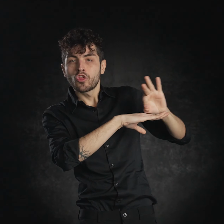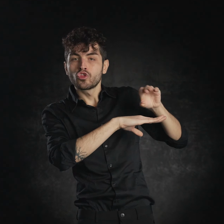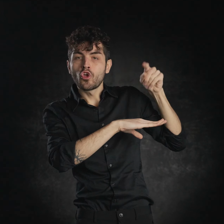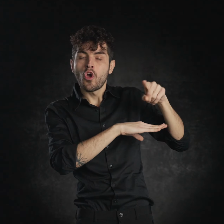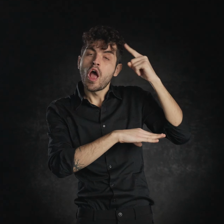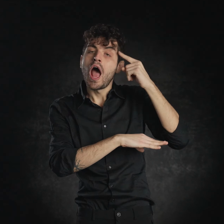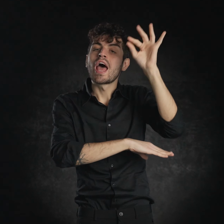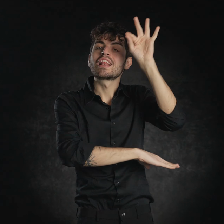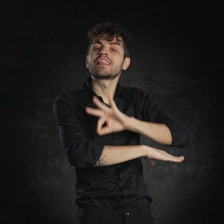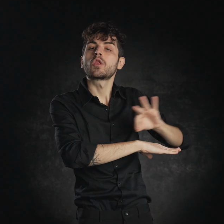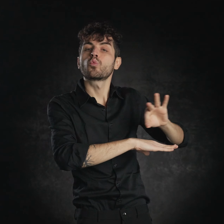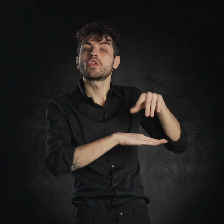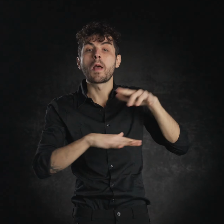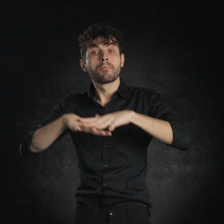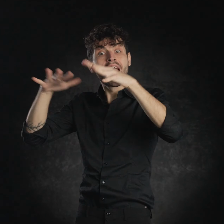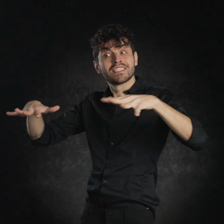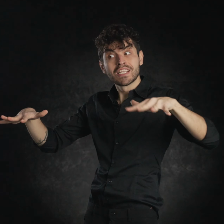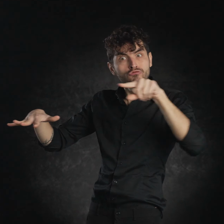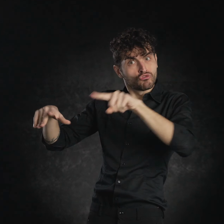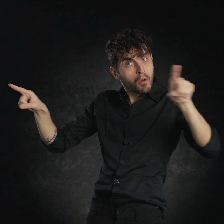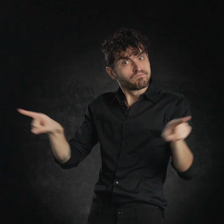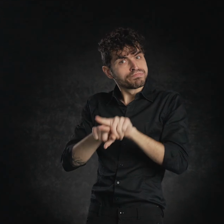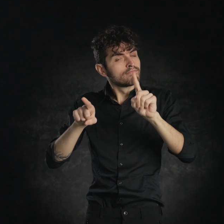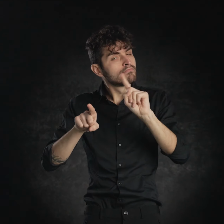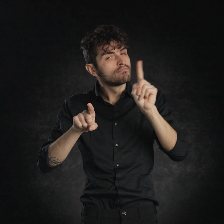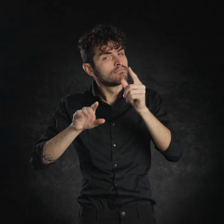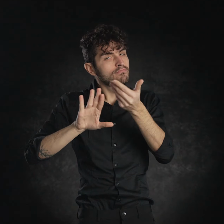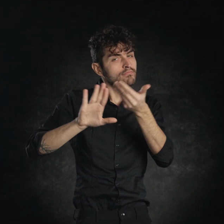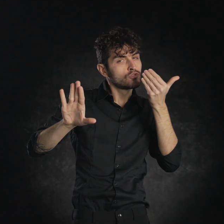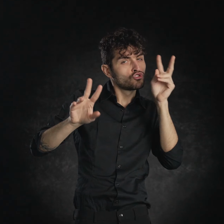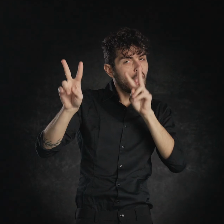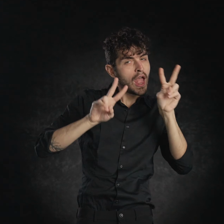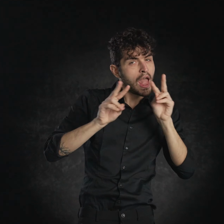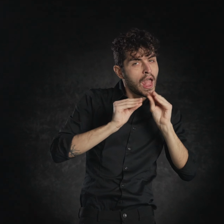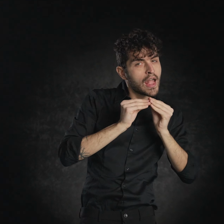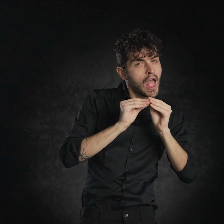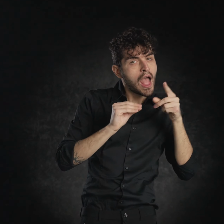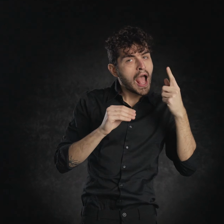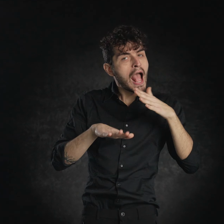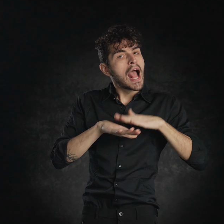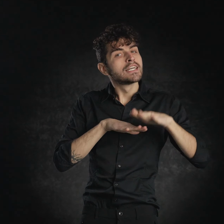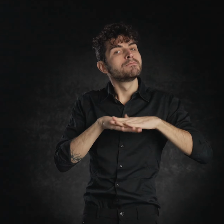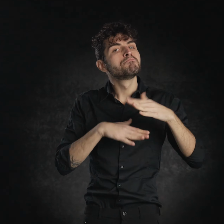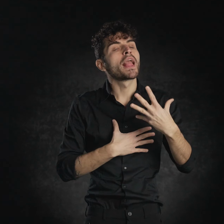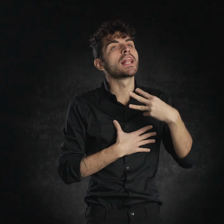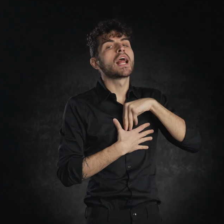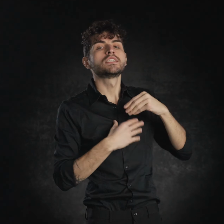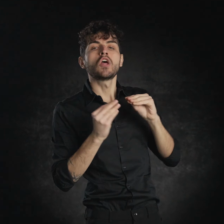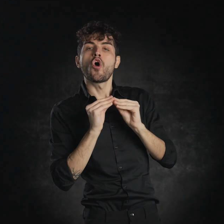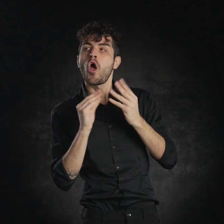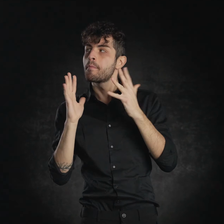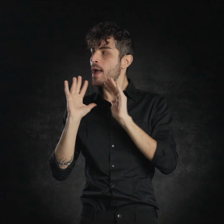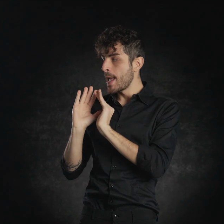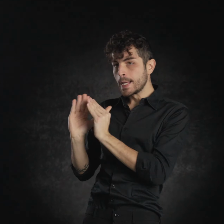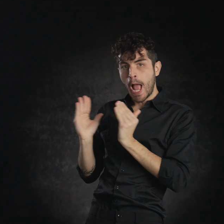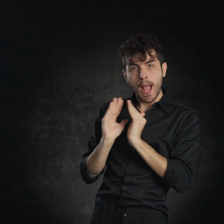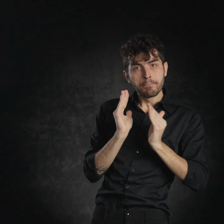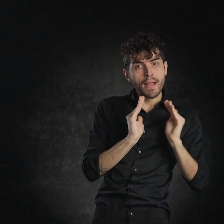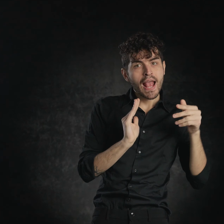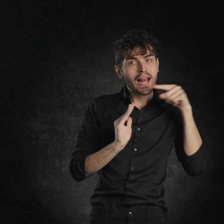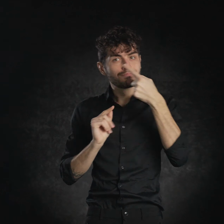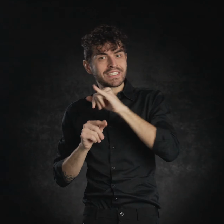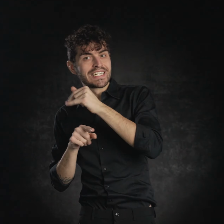poi l'architettura è separata dal paesaggio Ecco quindi questo un tentativo di farci Rivivere le esperienze che avremmo se fossimo